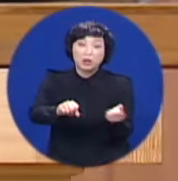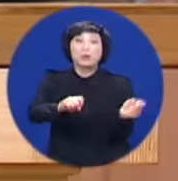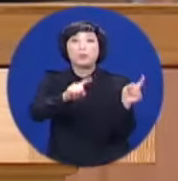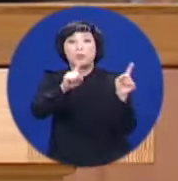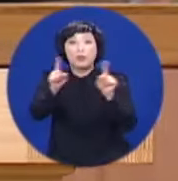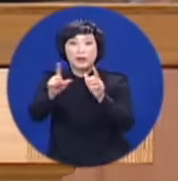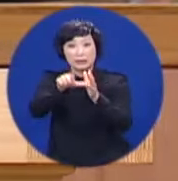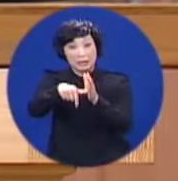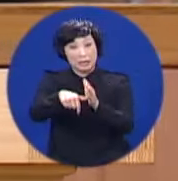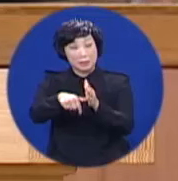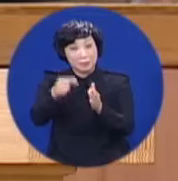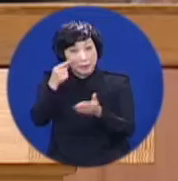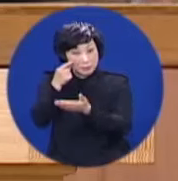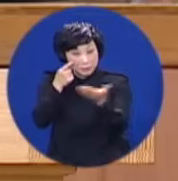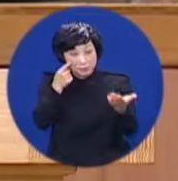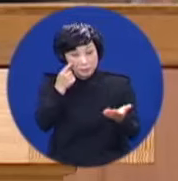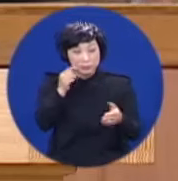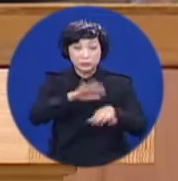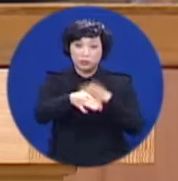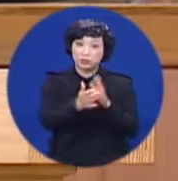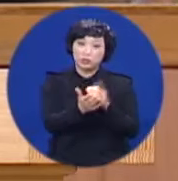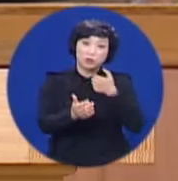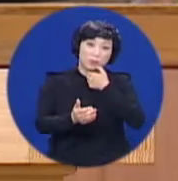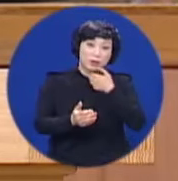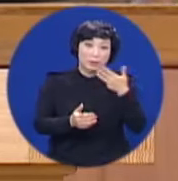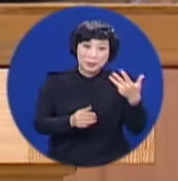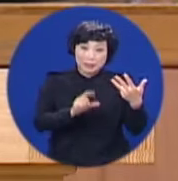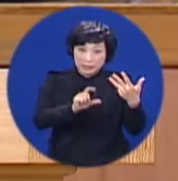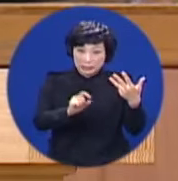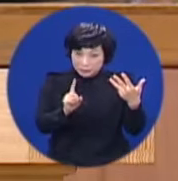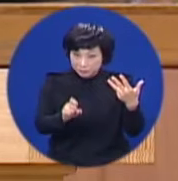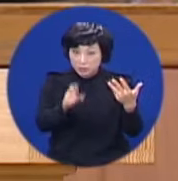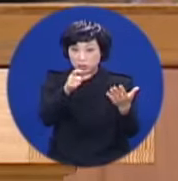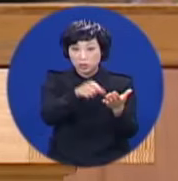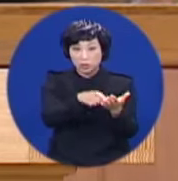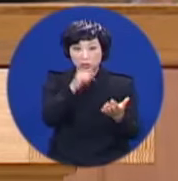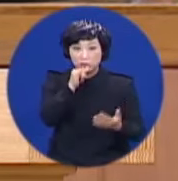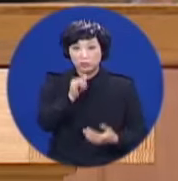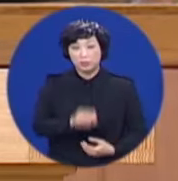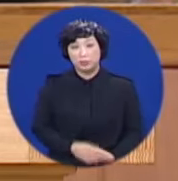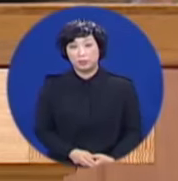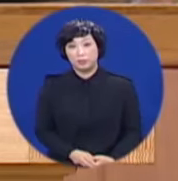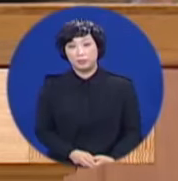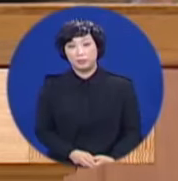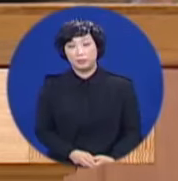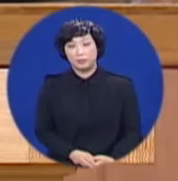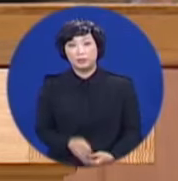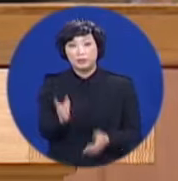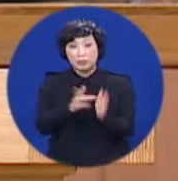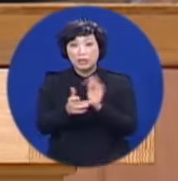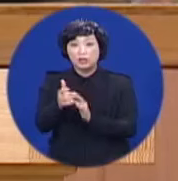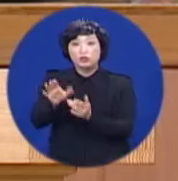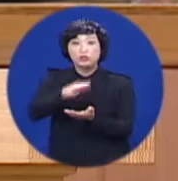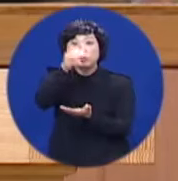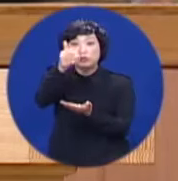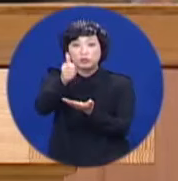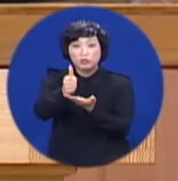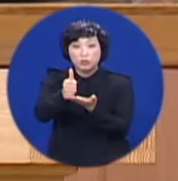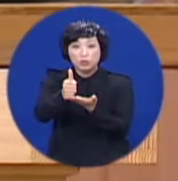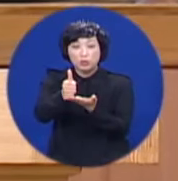부활하실 때도 로마서 8장 11절에 보니까 예수